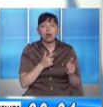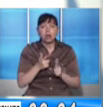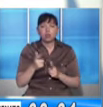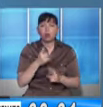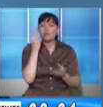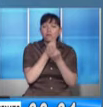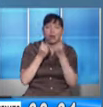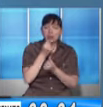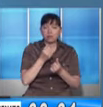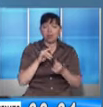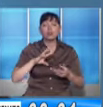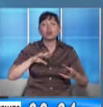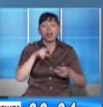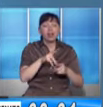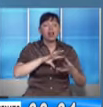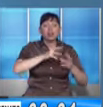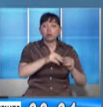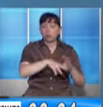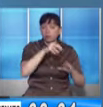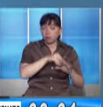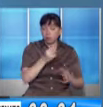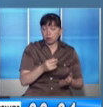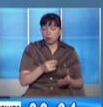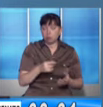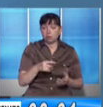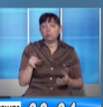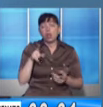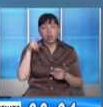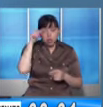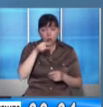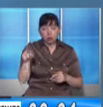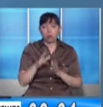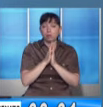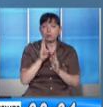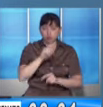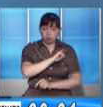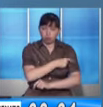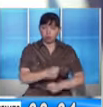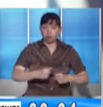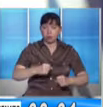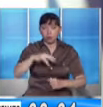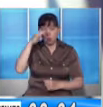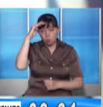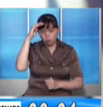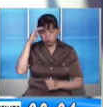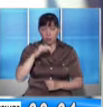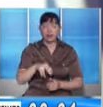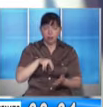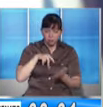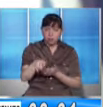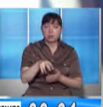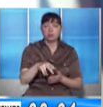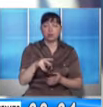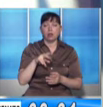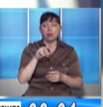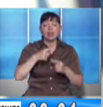fără precedent a rezultatelor. În context, Năstase a îndemnat atunci bărbații puternici să meargă în ziua alegerilor la secțiile